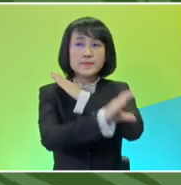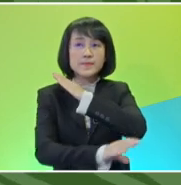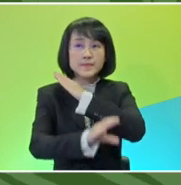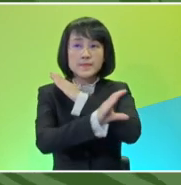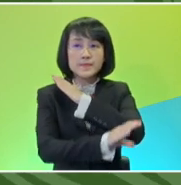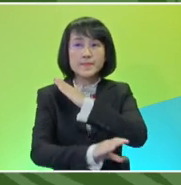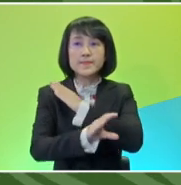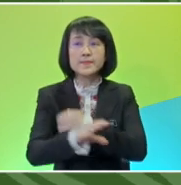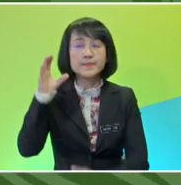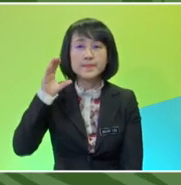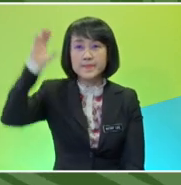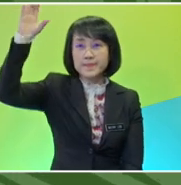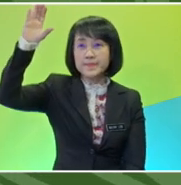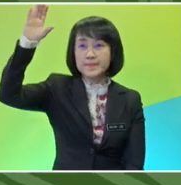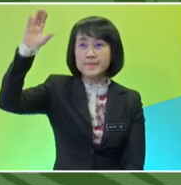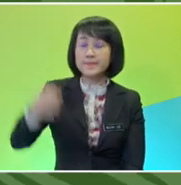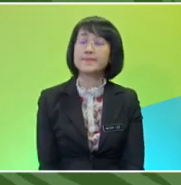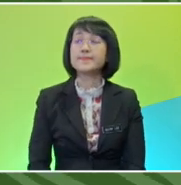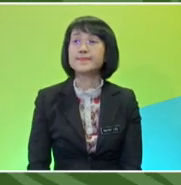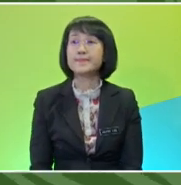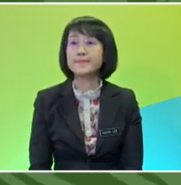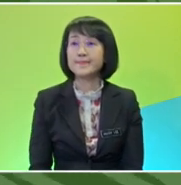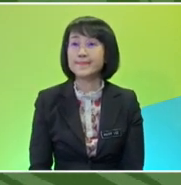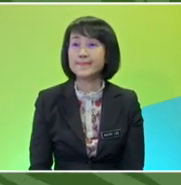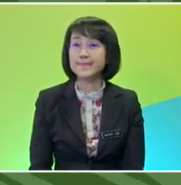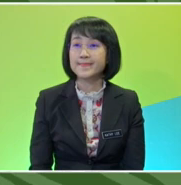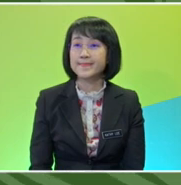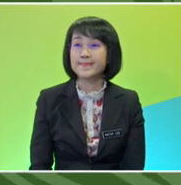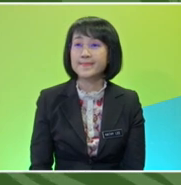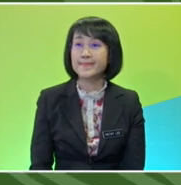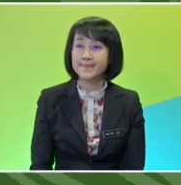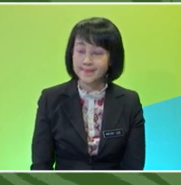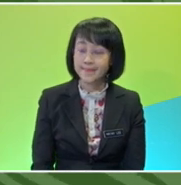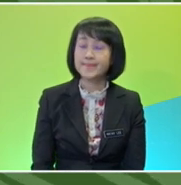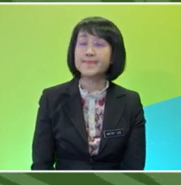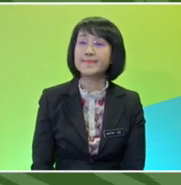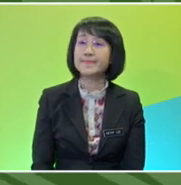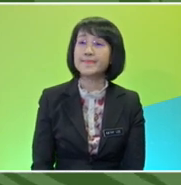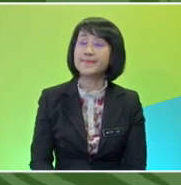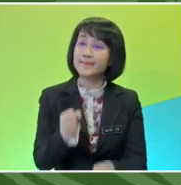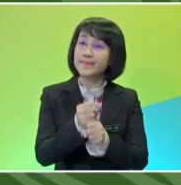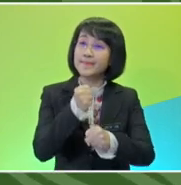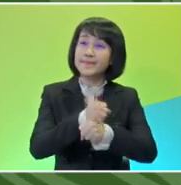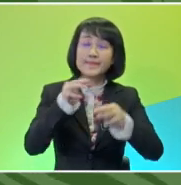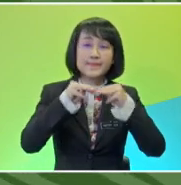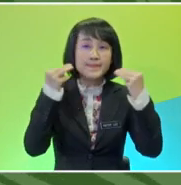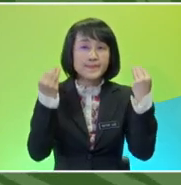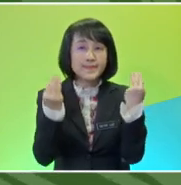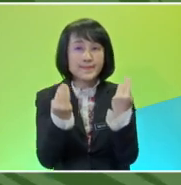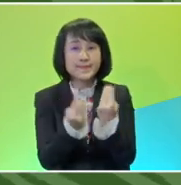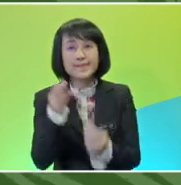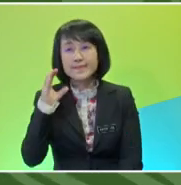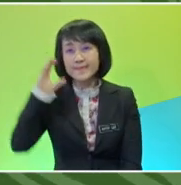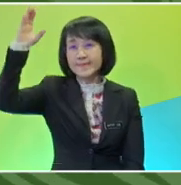cemerlang dan terbilang membentuk masyarakat yang cemerlang dan terbilang